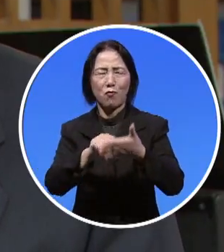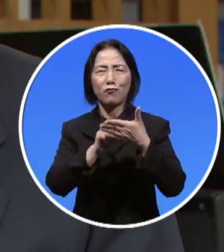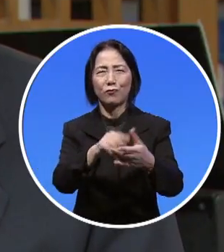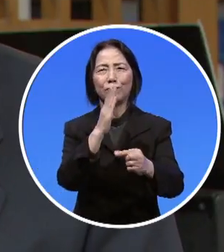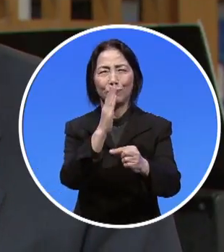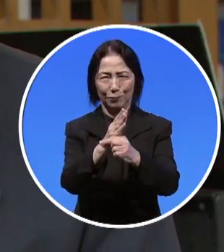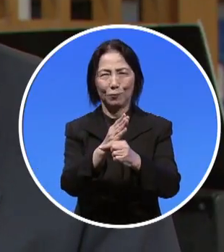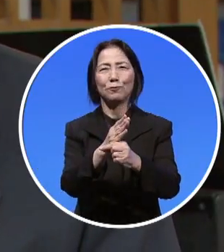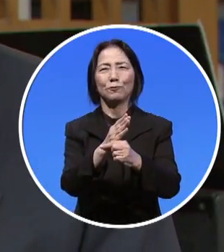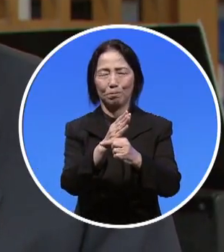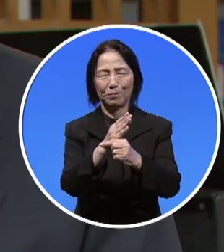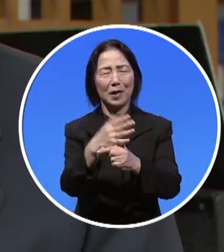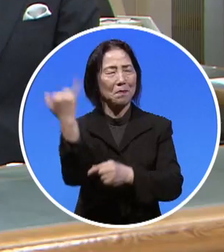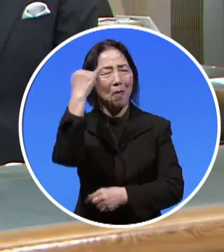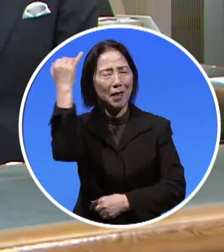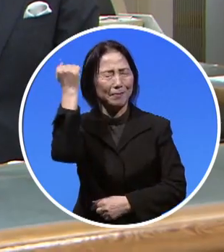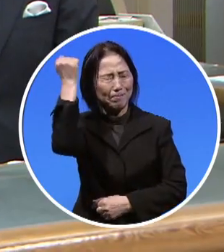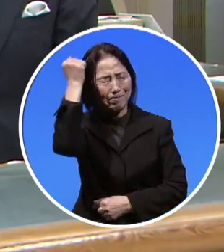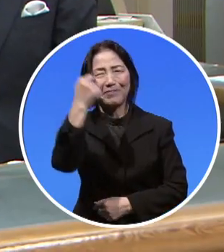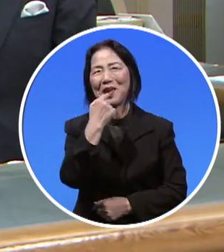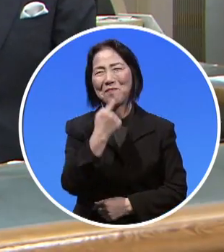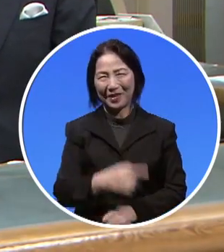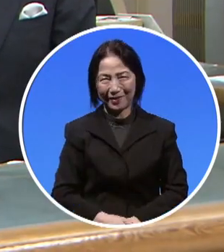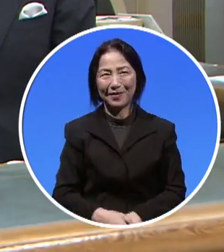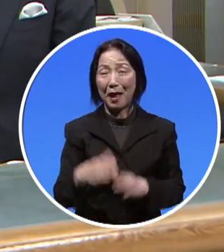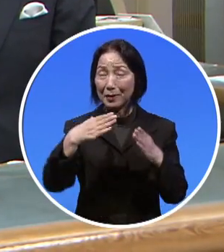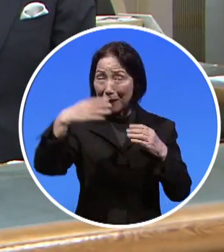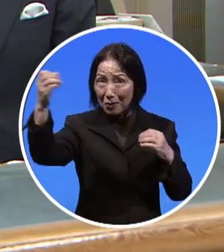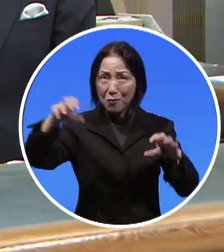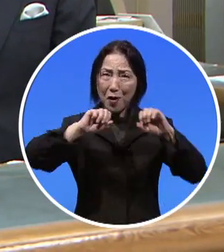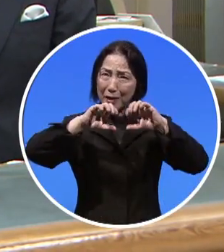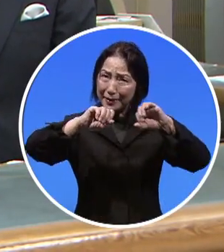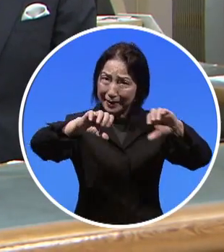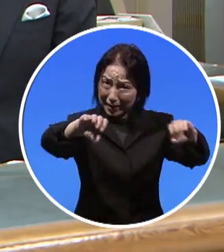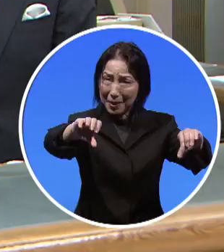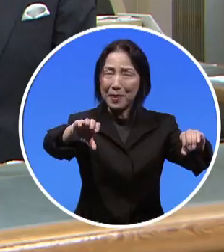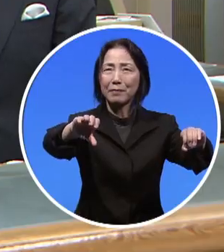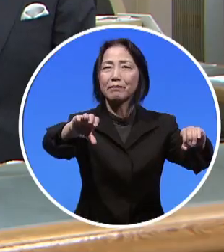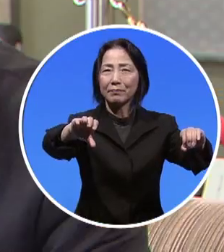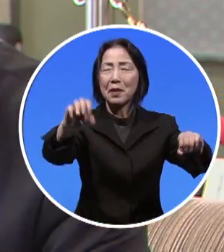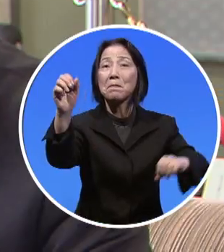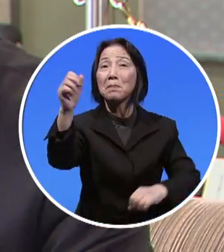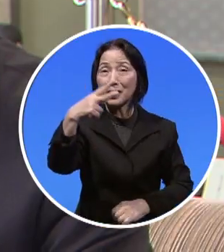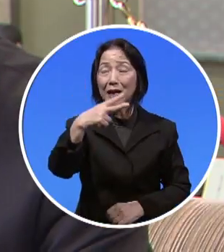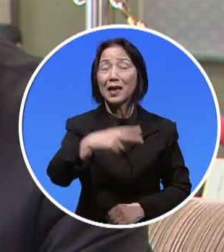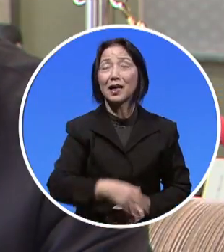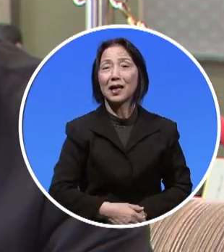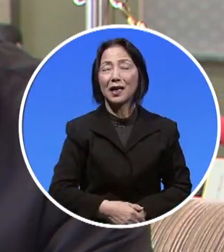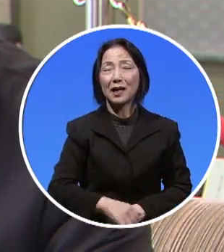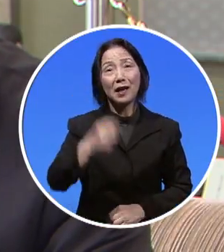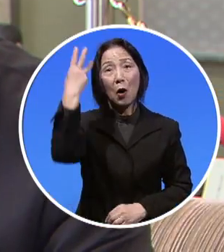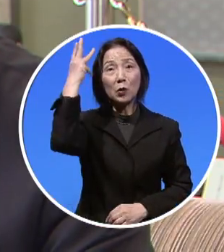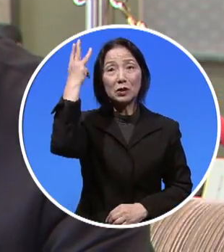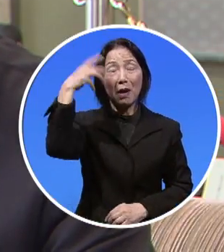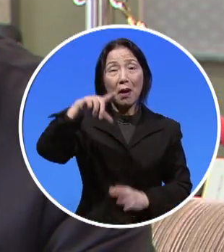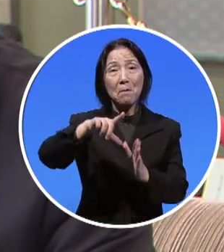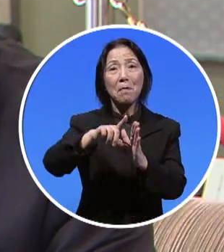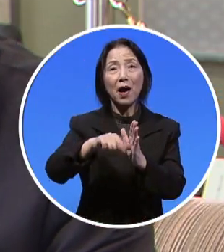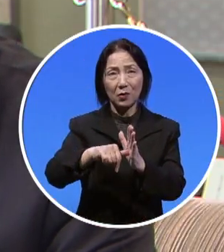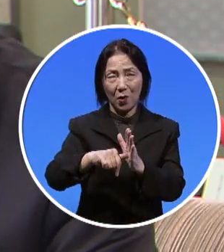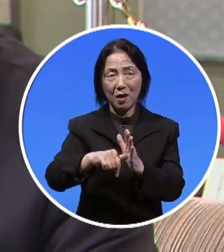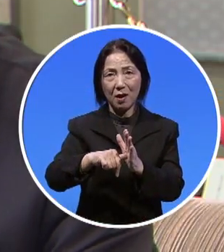動いていることに対して非常に一緒に残っております全国に発信されそしてまた